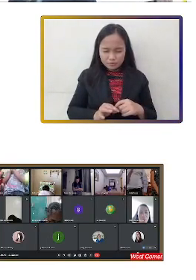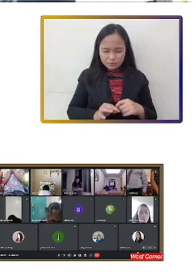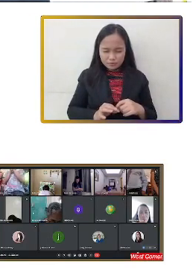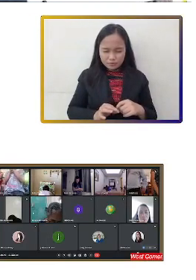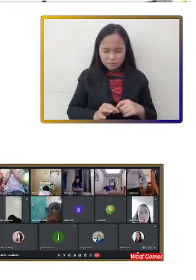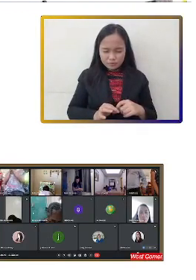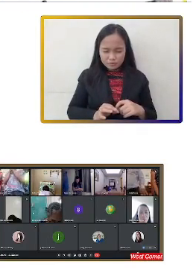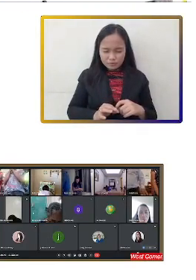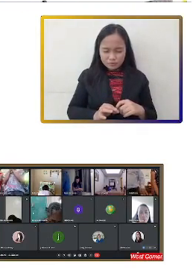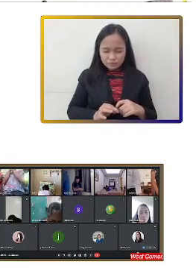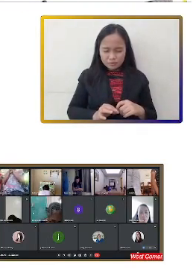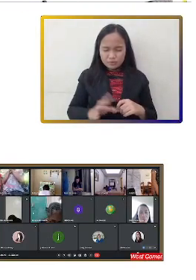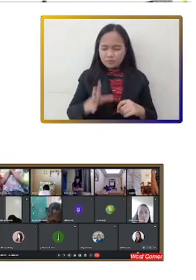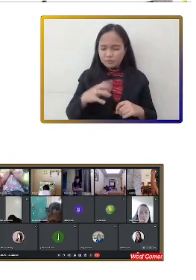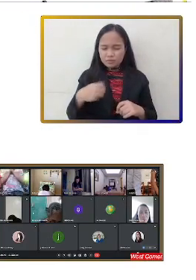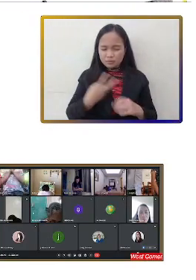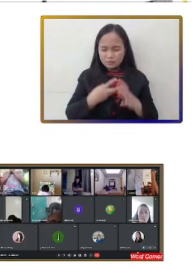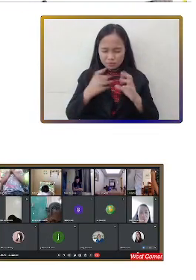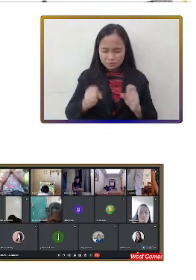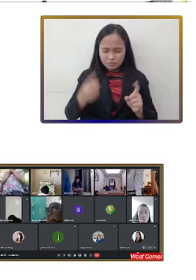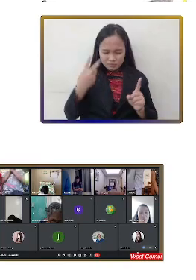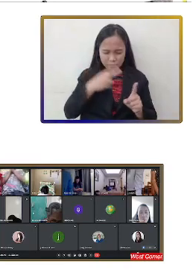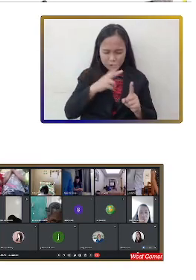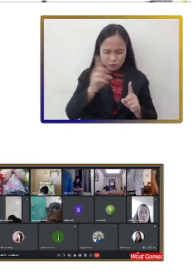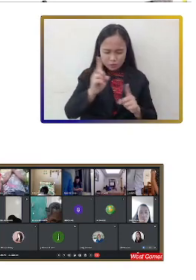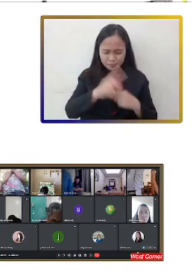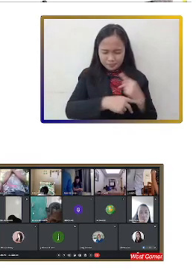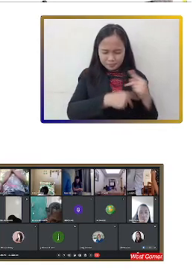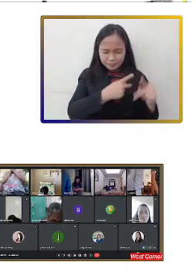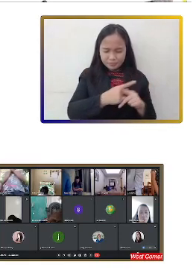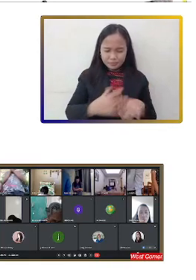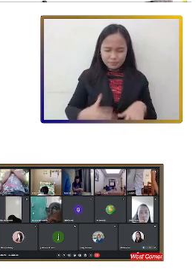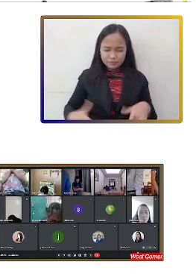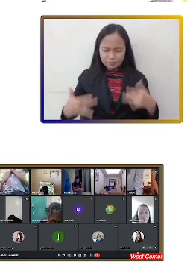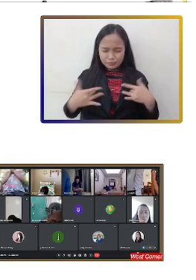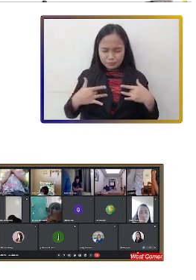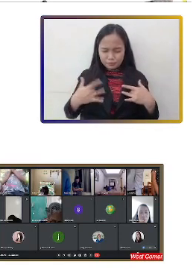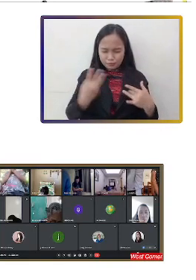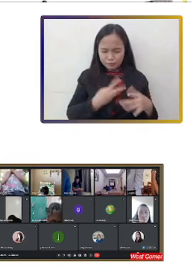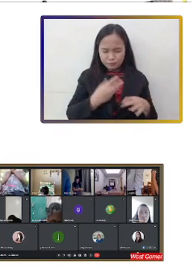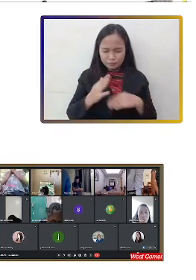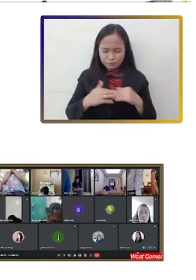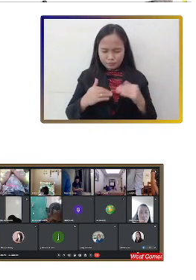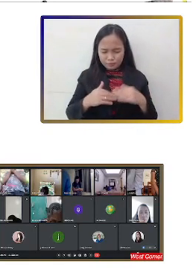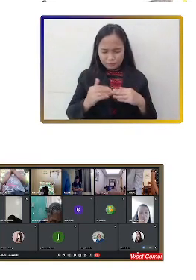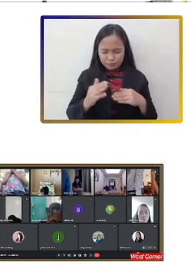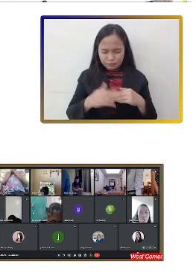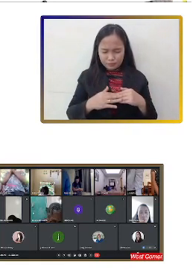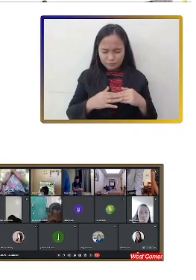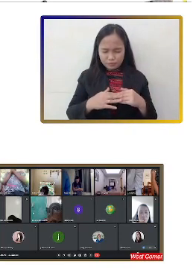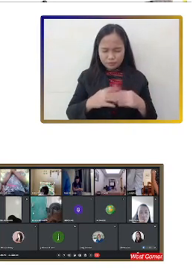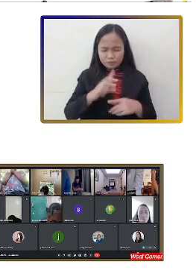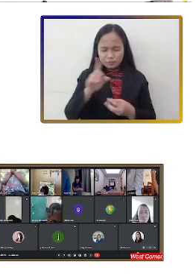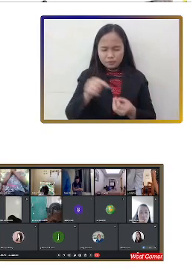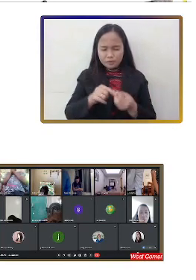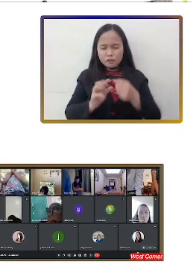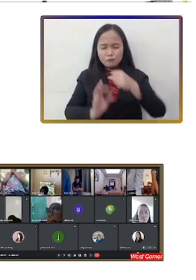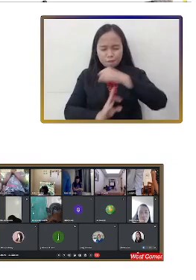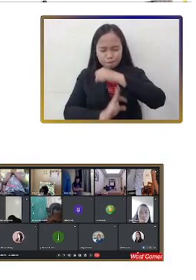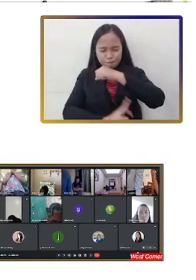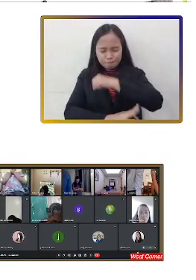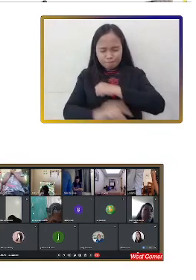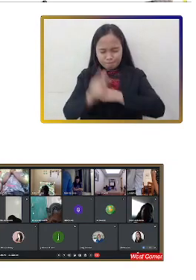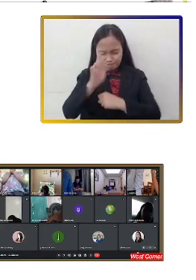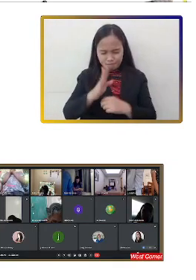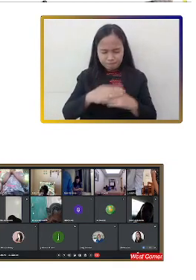At amin pong tignan kung anong klaseng buhay ang binibuild po namin doon sa pundasyon na binild ng Diyos.